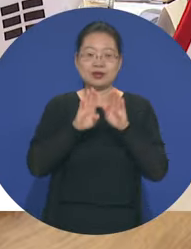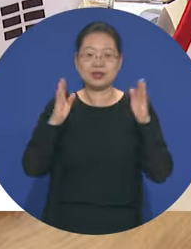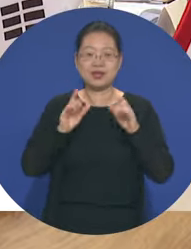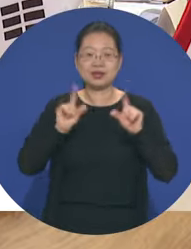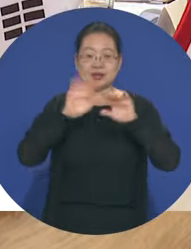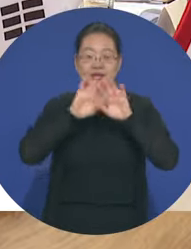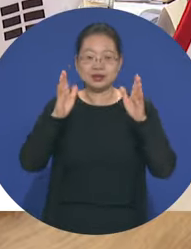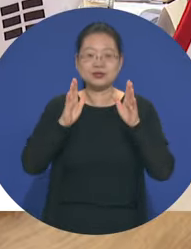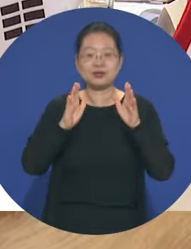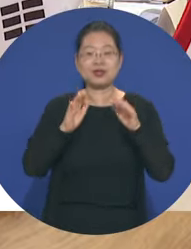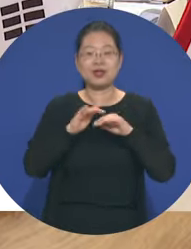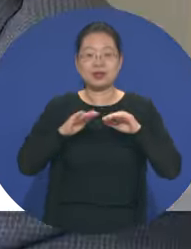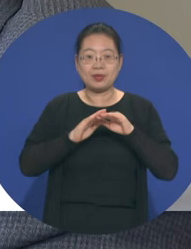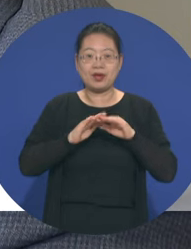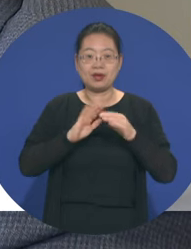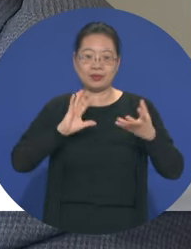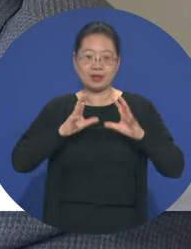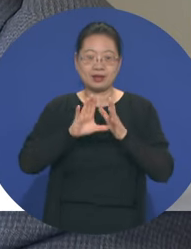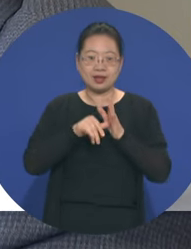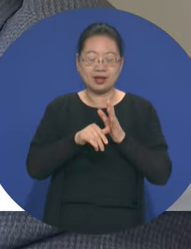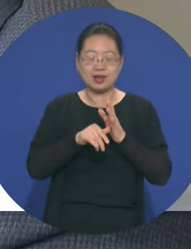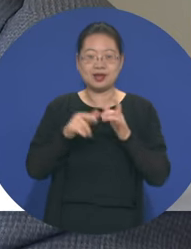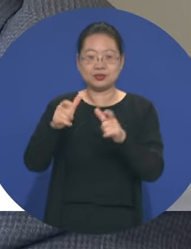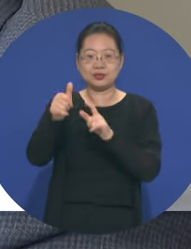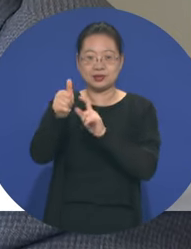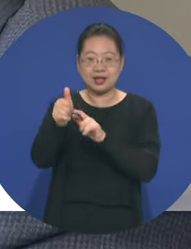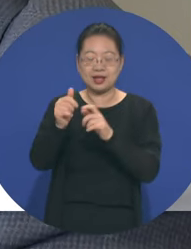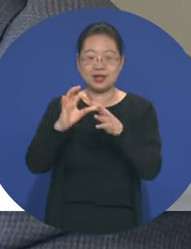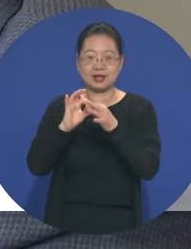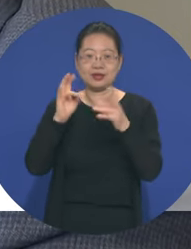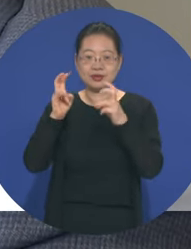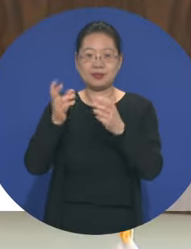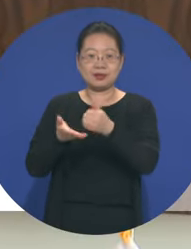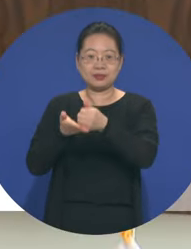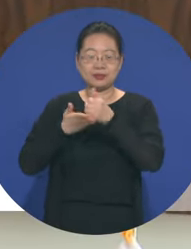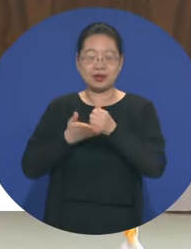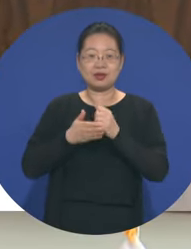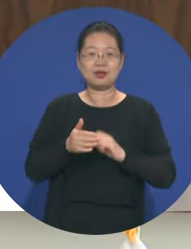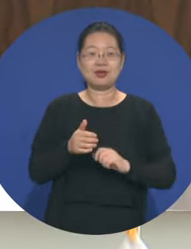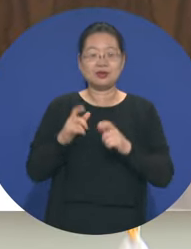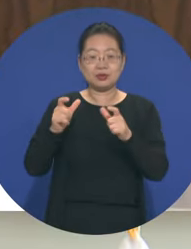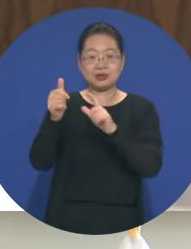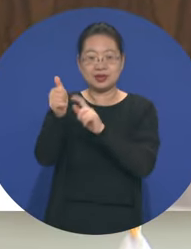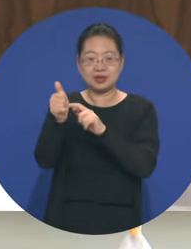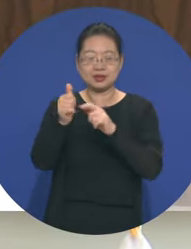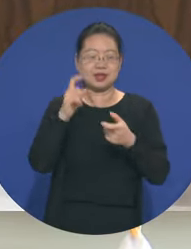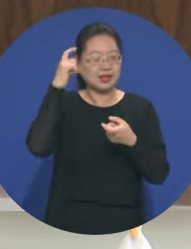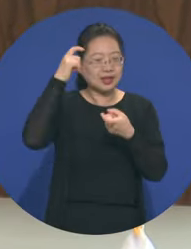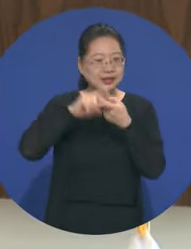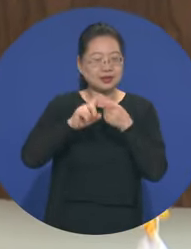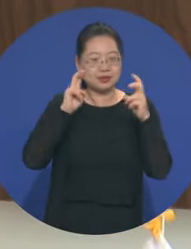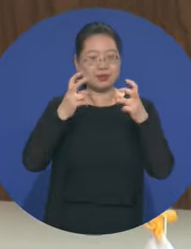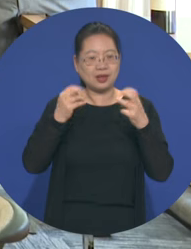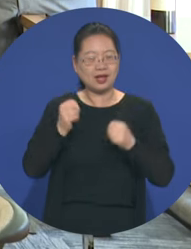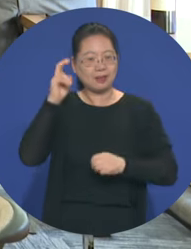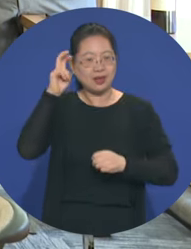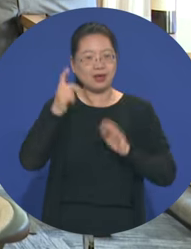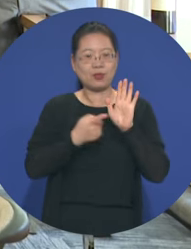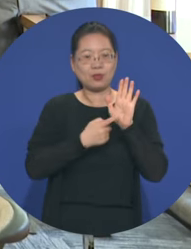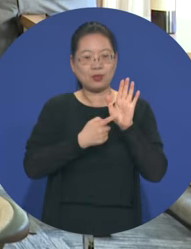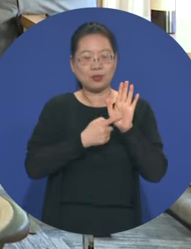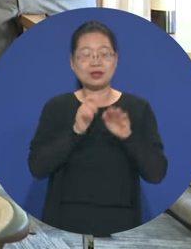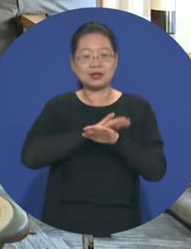키테크 컨퍼런스의 주지사와 관련 기업들을 했고 제인리 주지사는 기업들이 많을 것이라며 홍보를